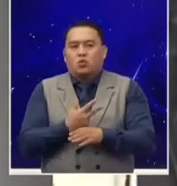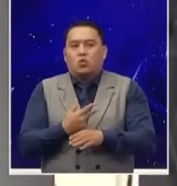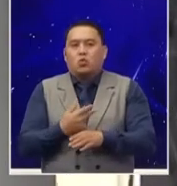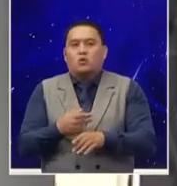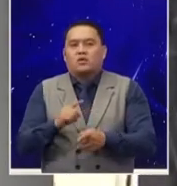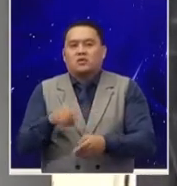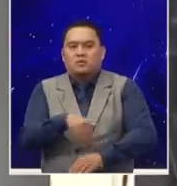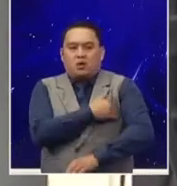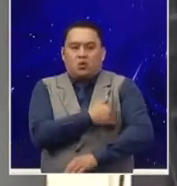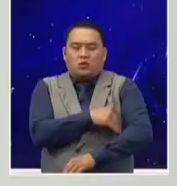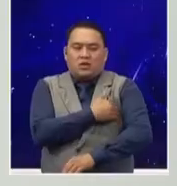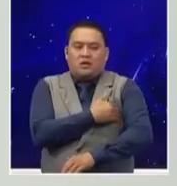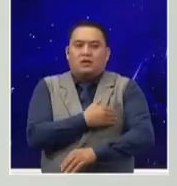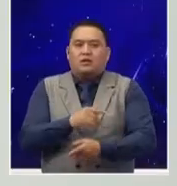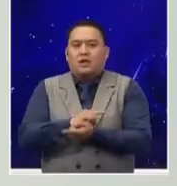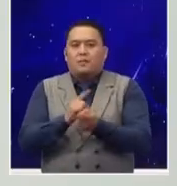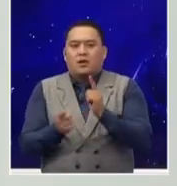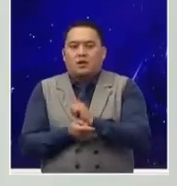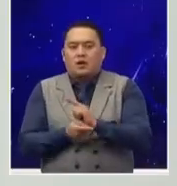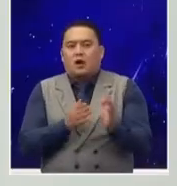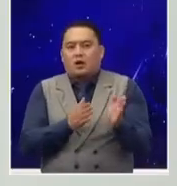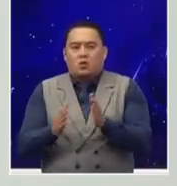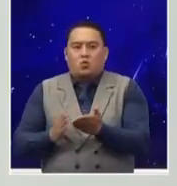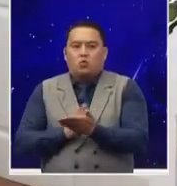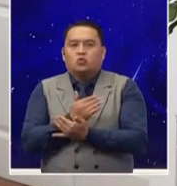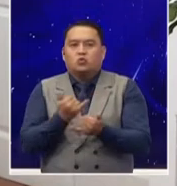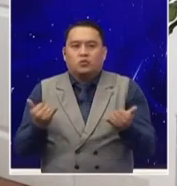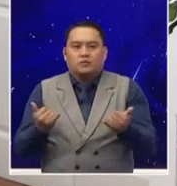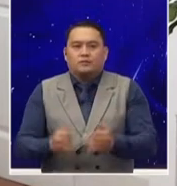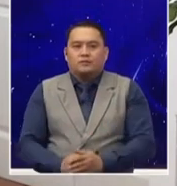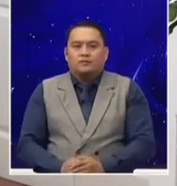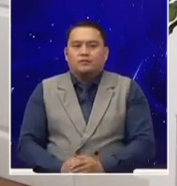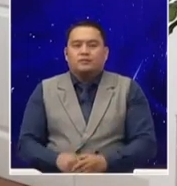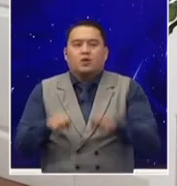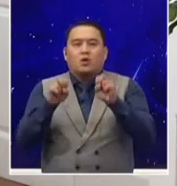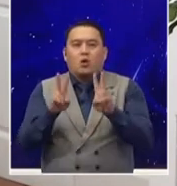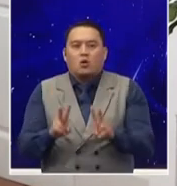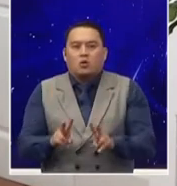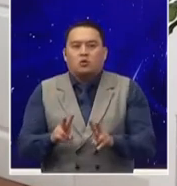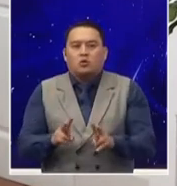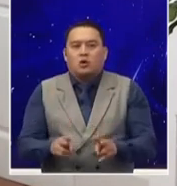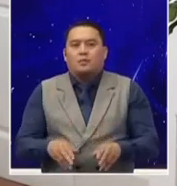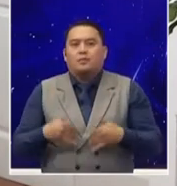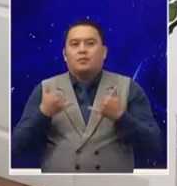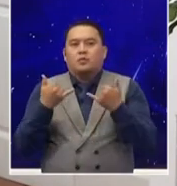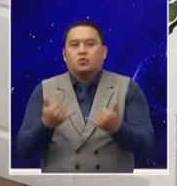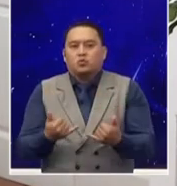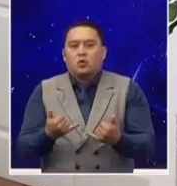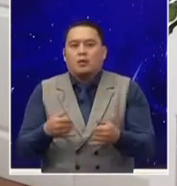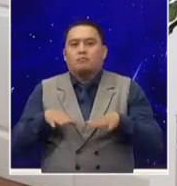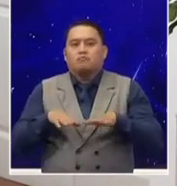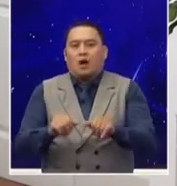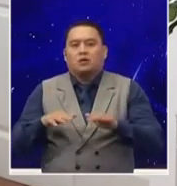постояльцев измеряется температура. Изменился также график оказания услуг. Оказание специальных социальных услуг у нас предусмотрено получение